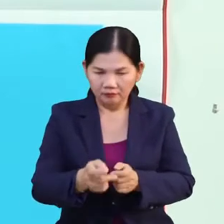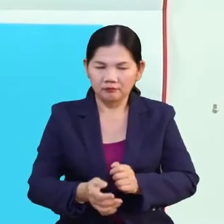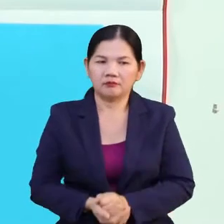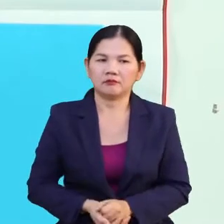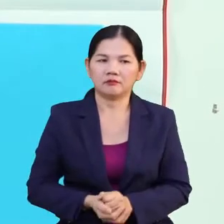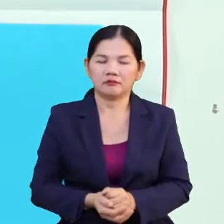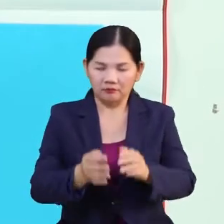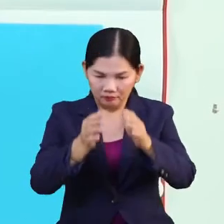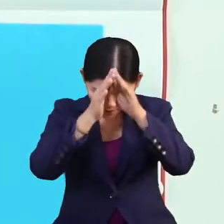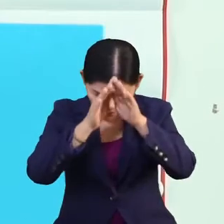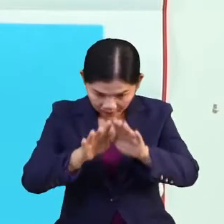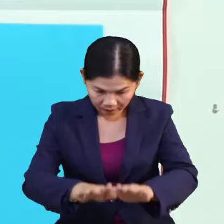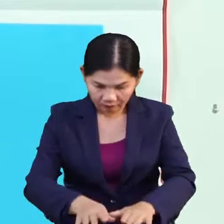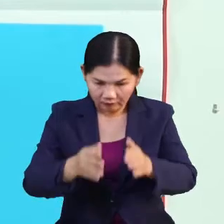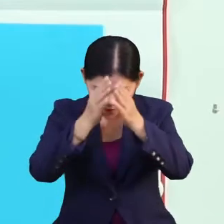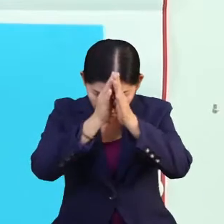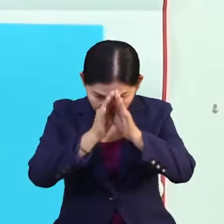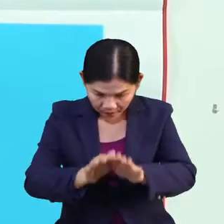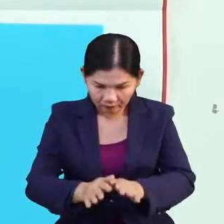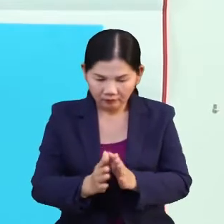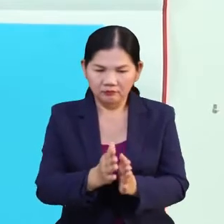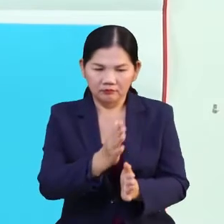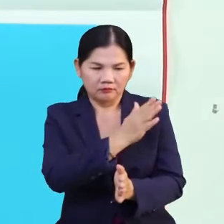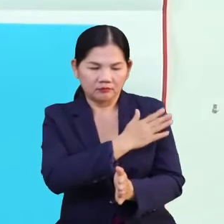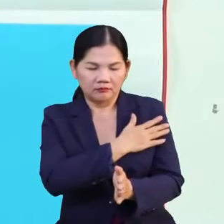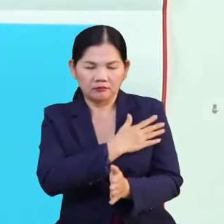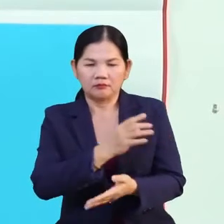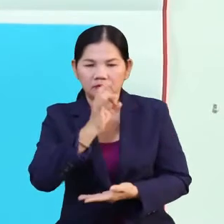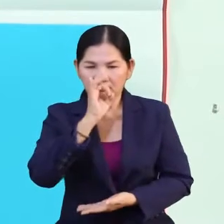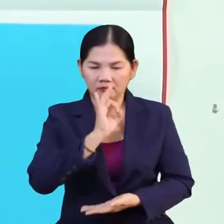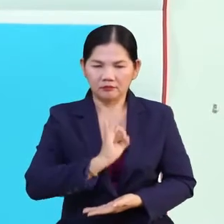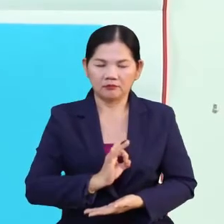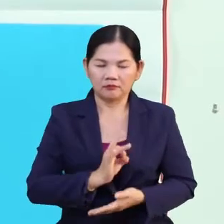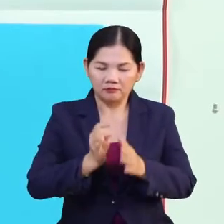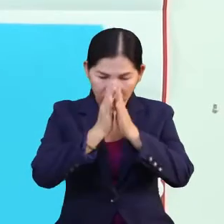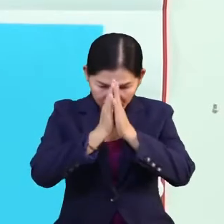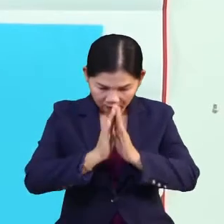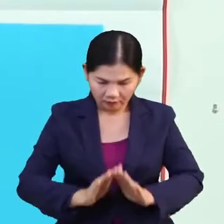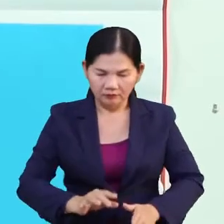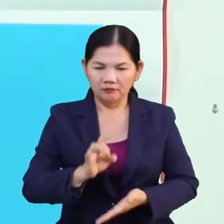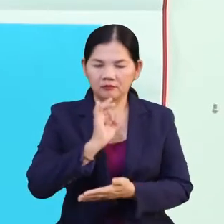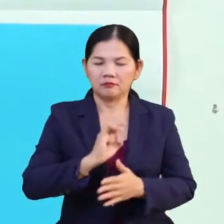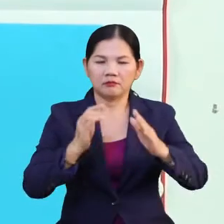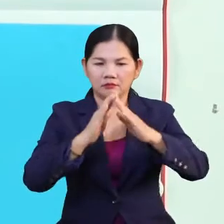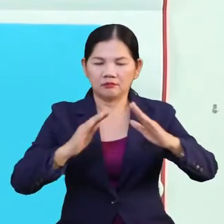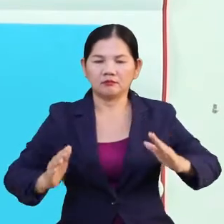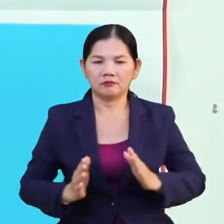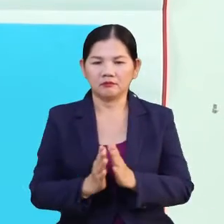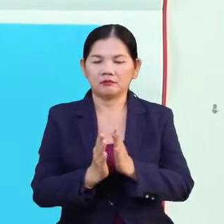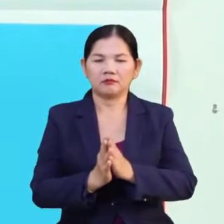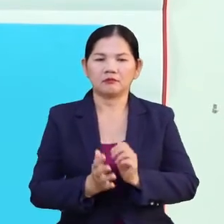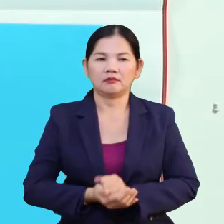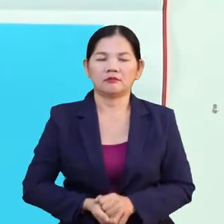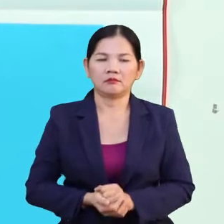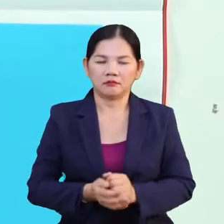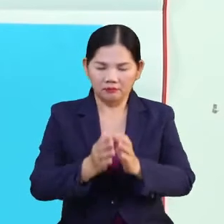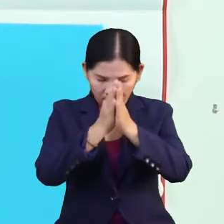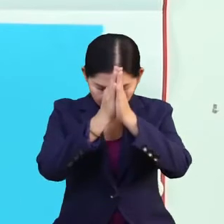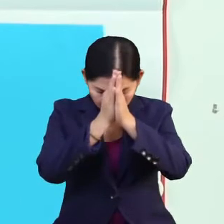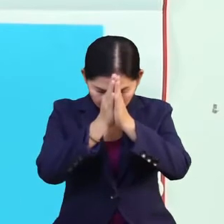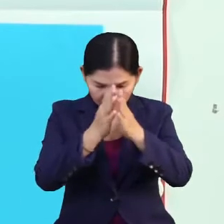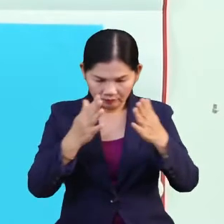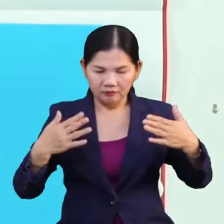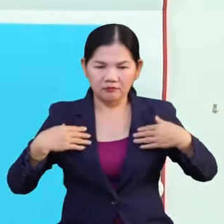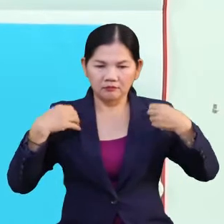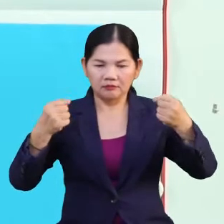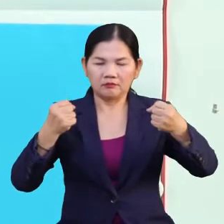ចាស់ថ្វាយបង្គំព្រះសង្ឃថ្វាយបង្គំព្រះពុទ្ធចាដែលនៅក្នុងវត្តនោះណាកូនចាហើយបួងសួងសុំសេចក្តីសុ